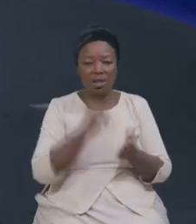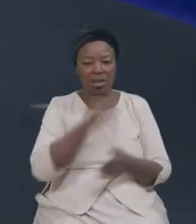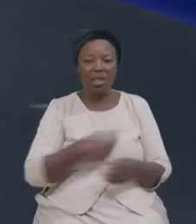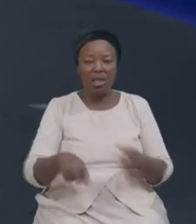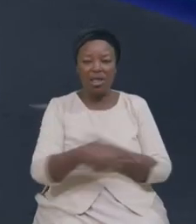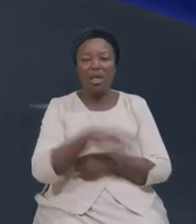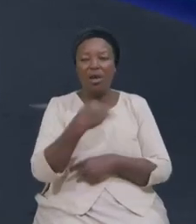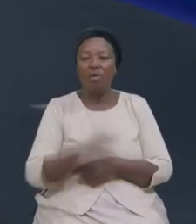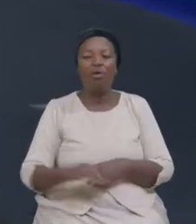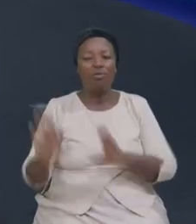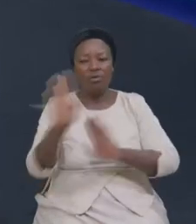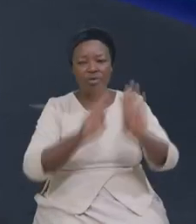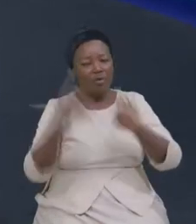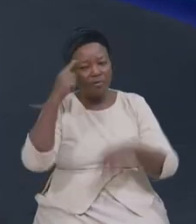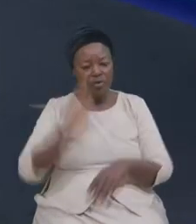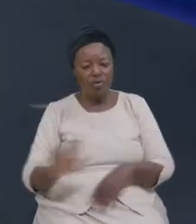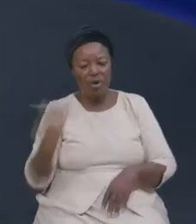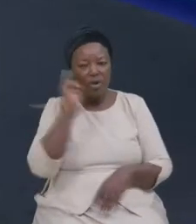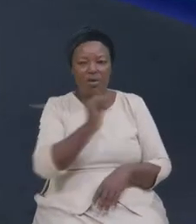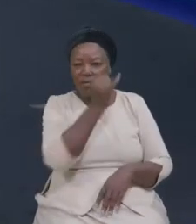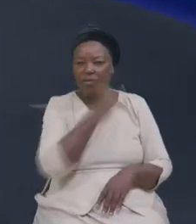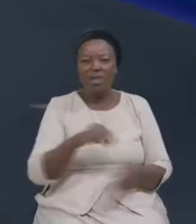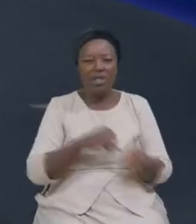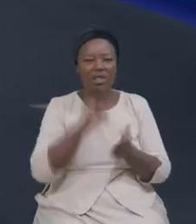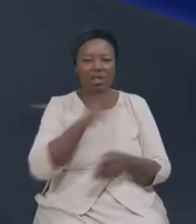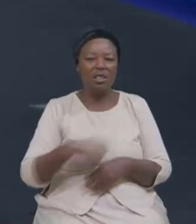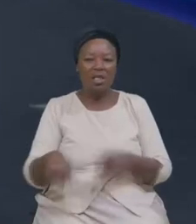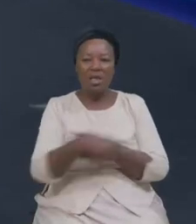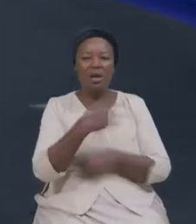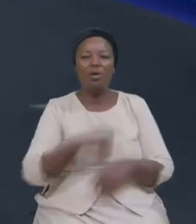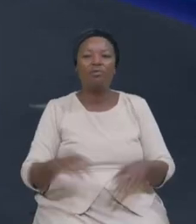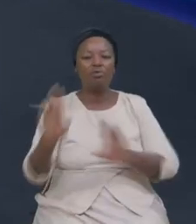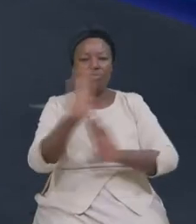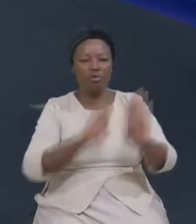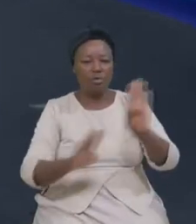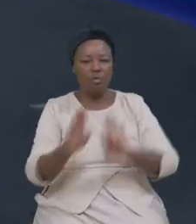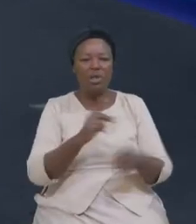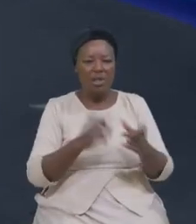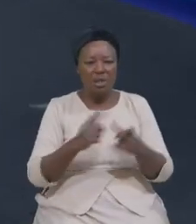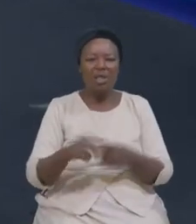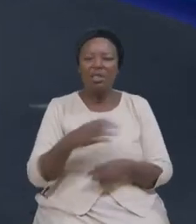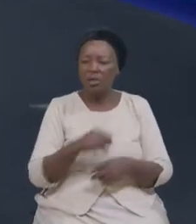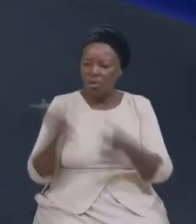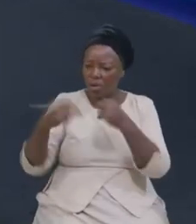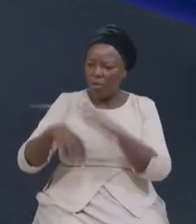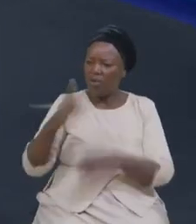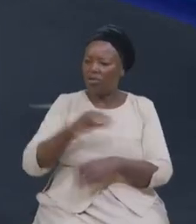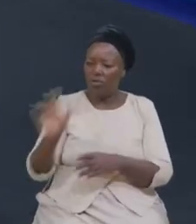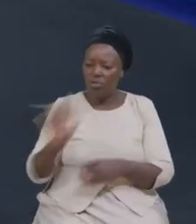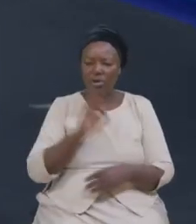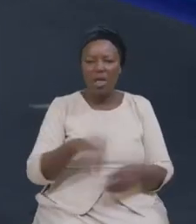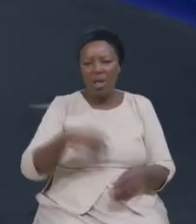enfants d'Israël. Alors, ils sont venus, c'est un jour d'angoisse, quand Goliath est venu. Il a choisi un homme et qu'il vienne contre